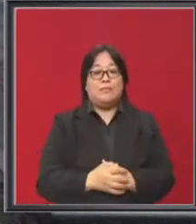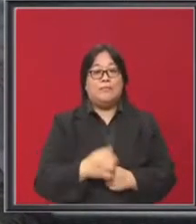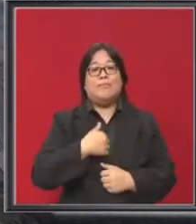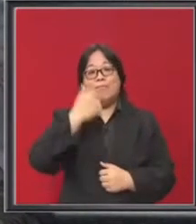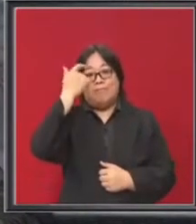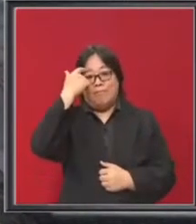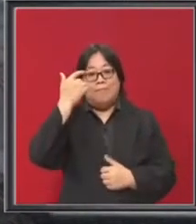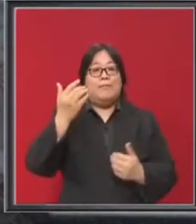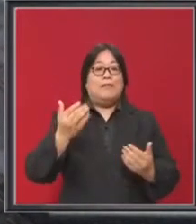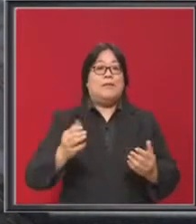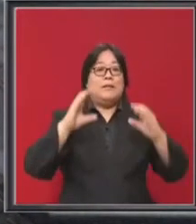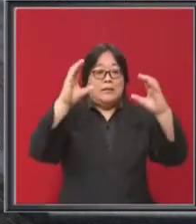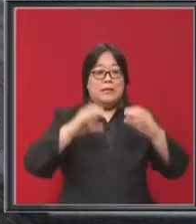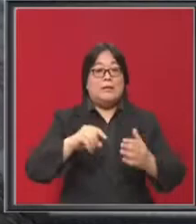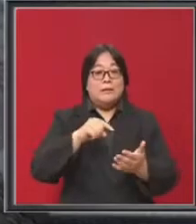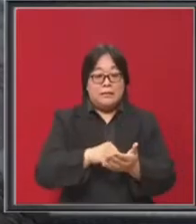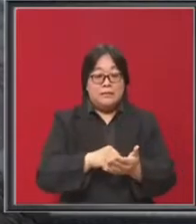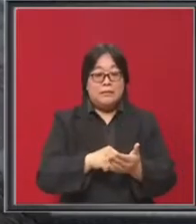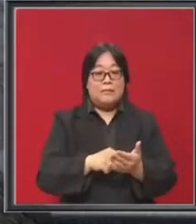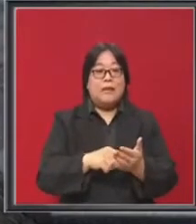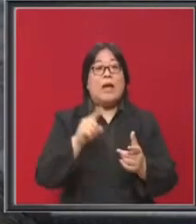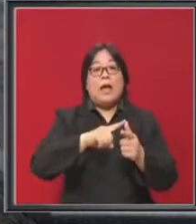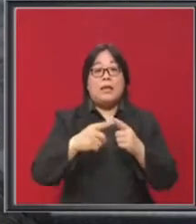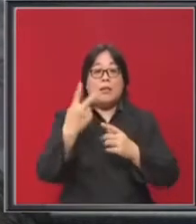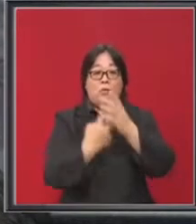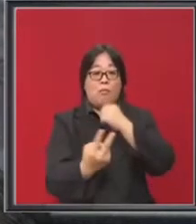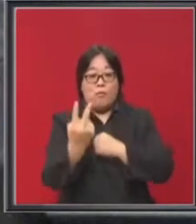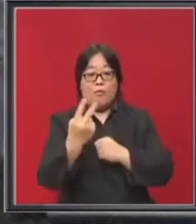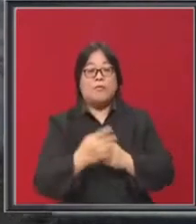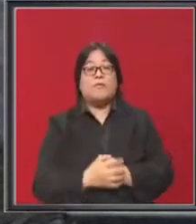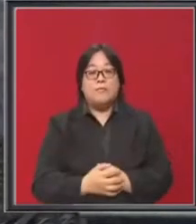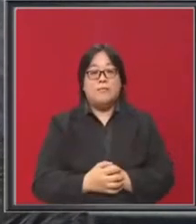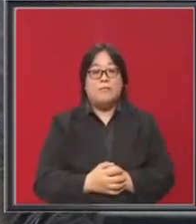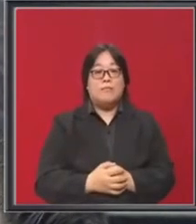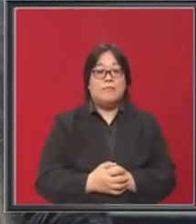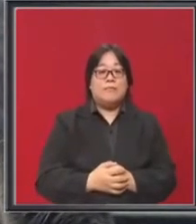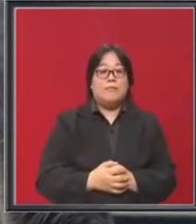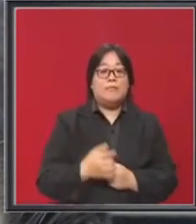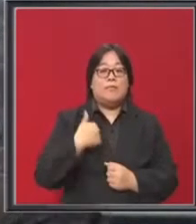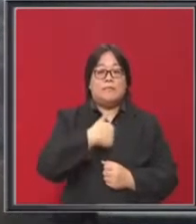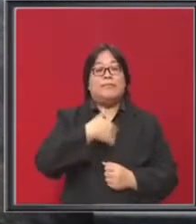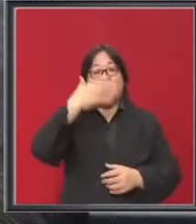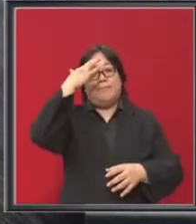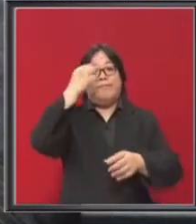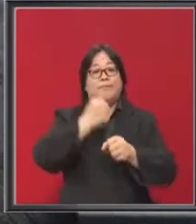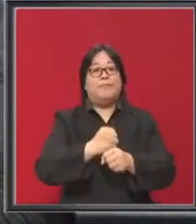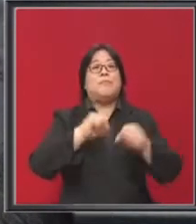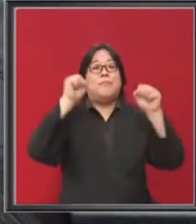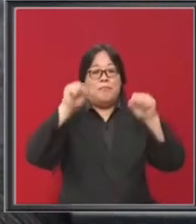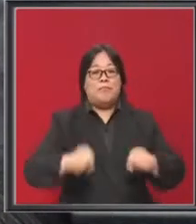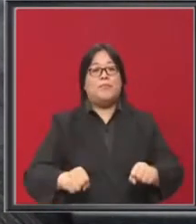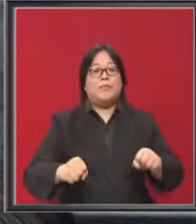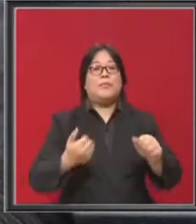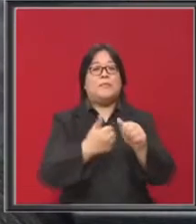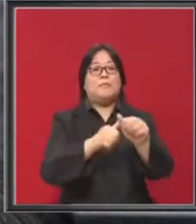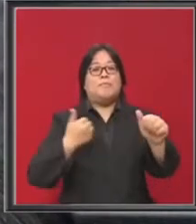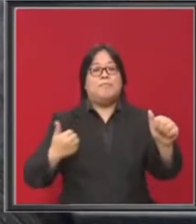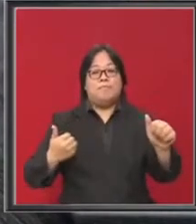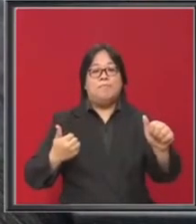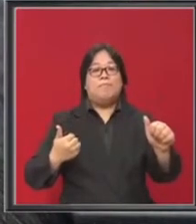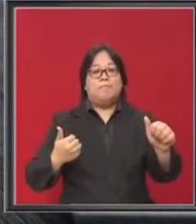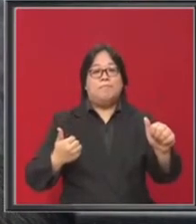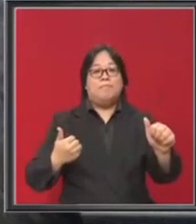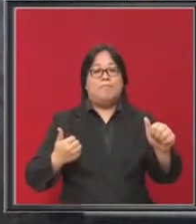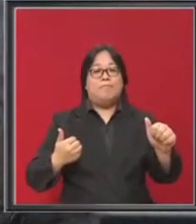sedikit Hai dengan peningkatan ini atau keduanya sekali dengan dengan peningkatan Nikita yakin dia mampu mencegah